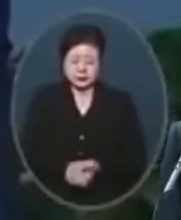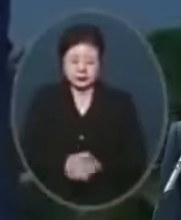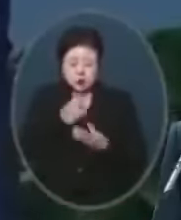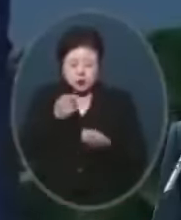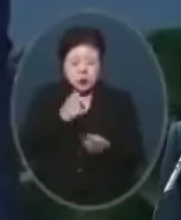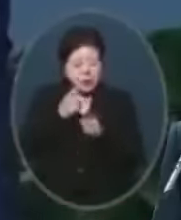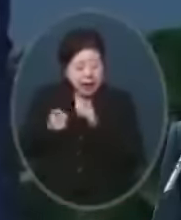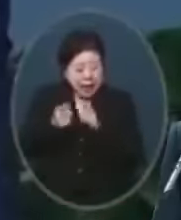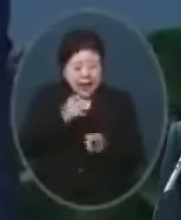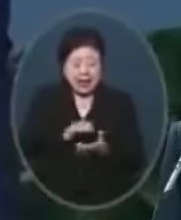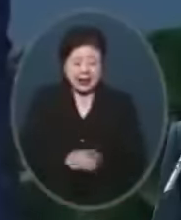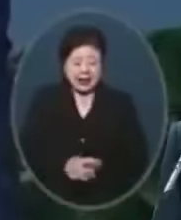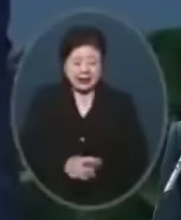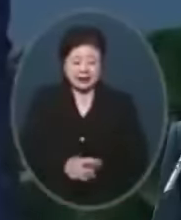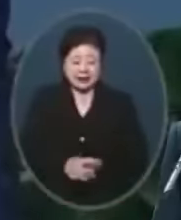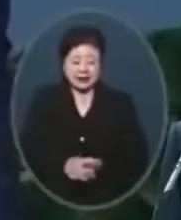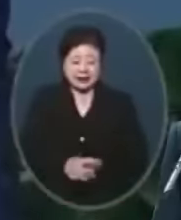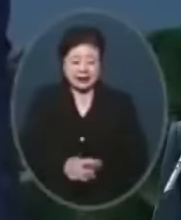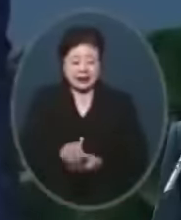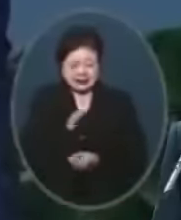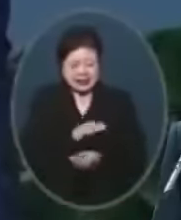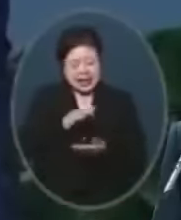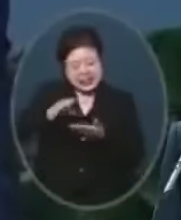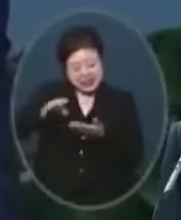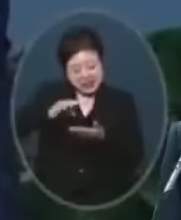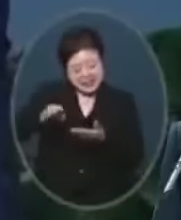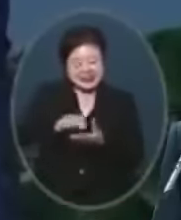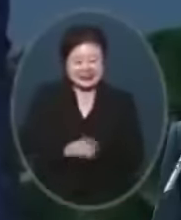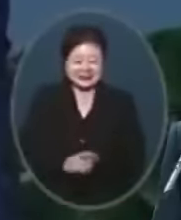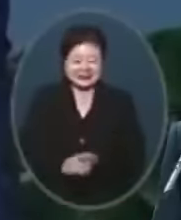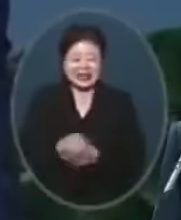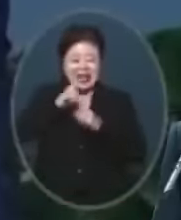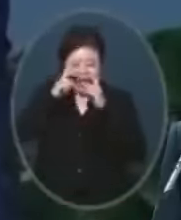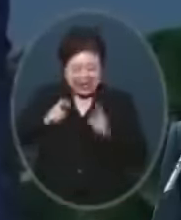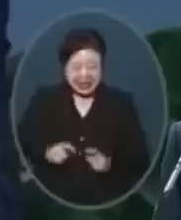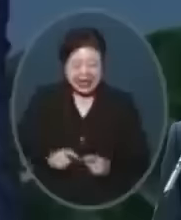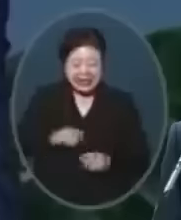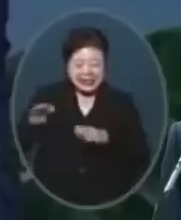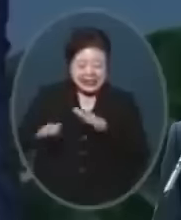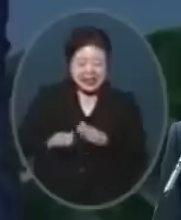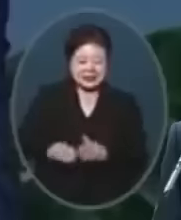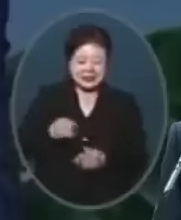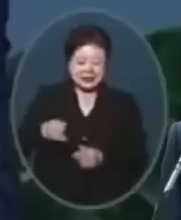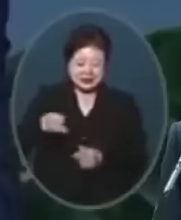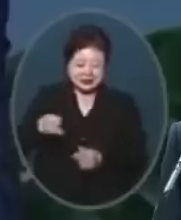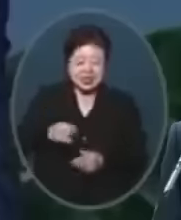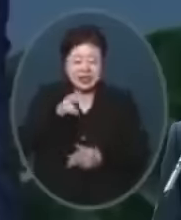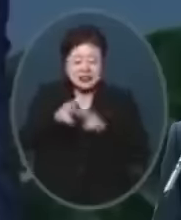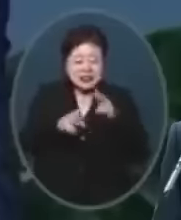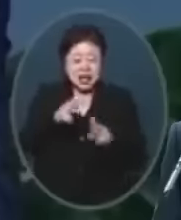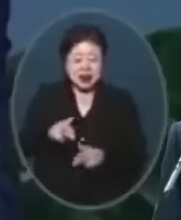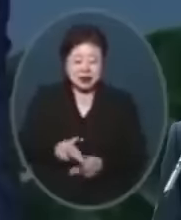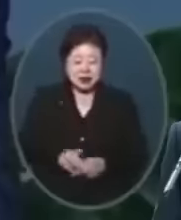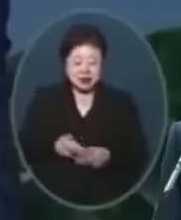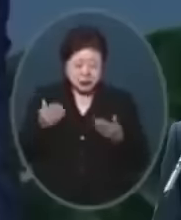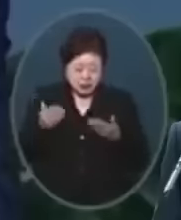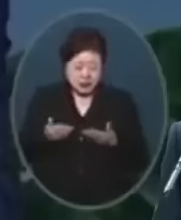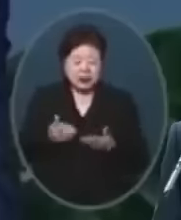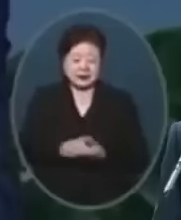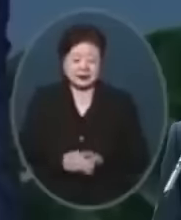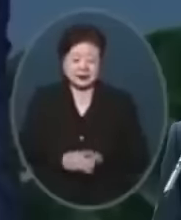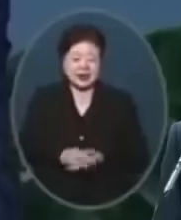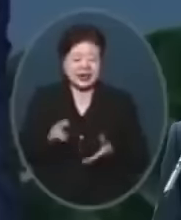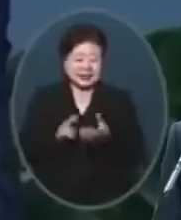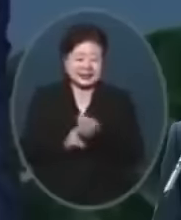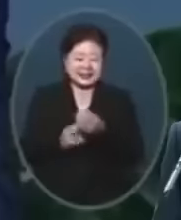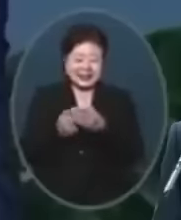축복의 말을 잘 사용함으로 개인 가정 생활 자녀 사업 모든 일에